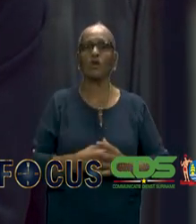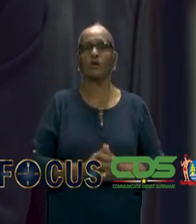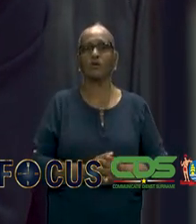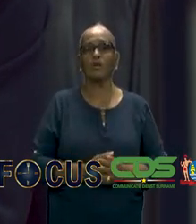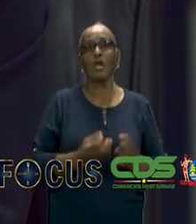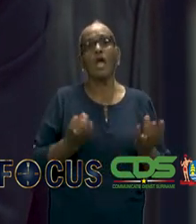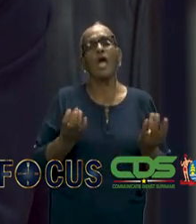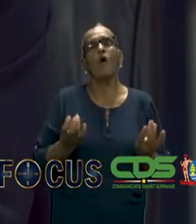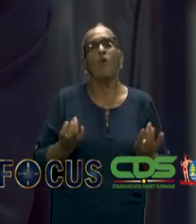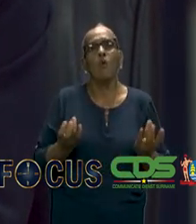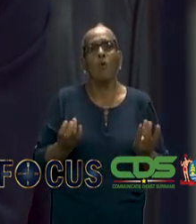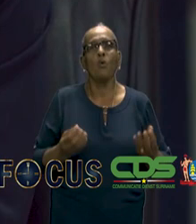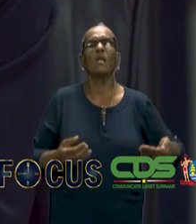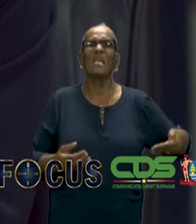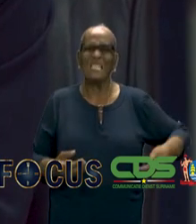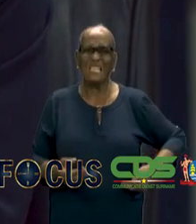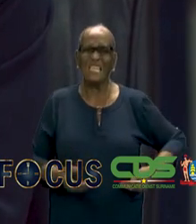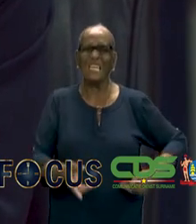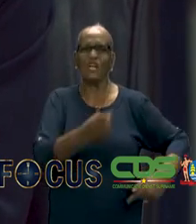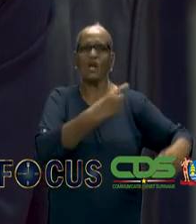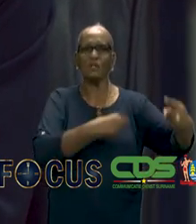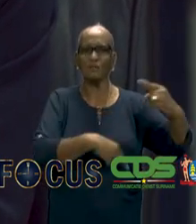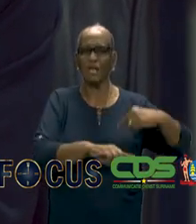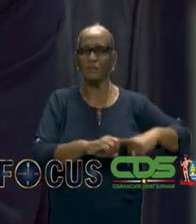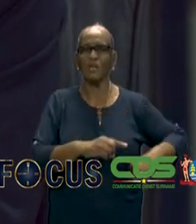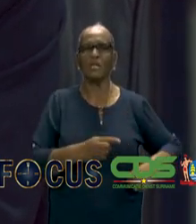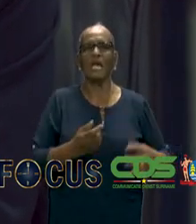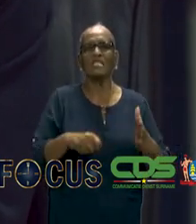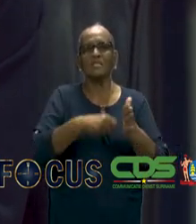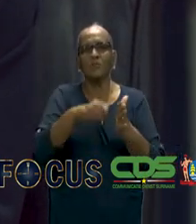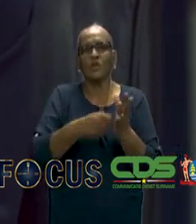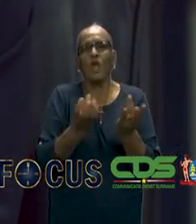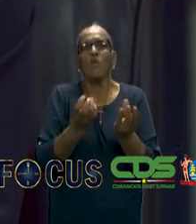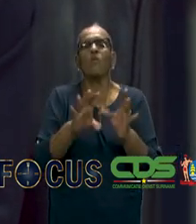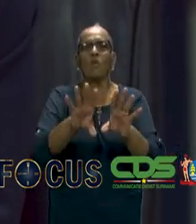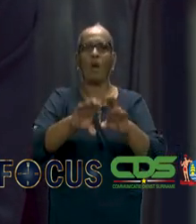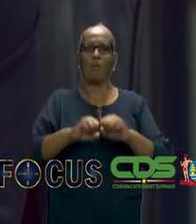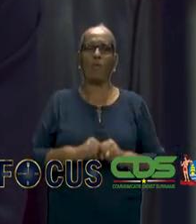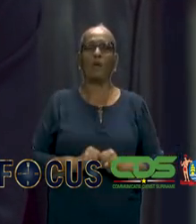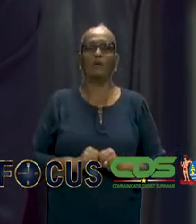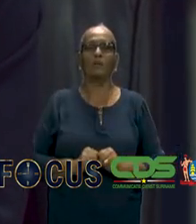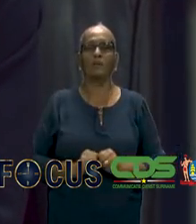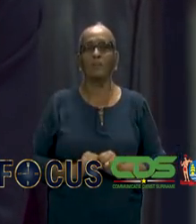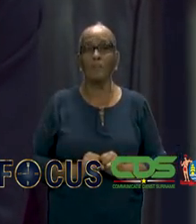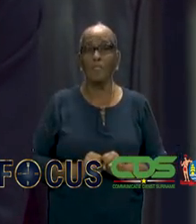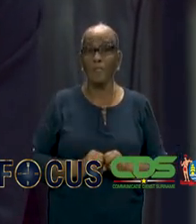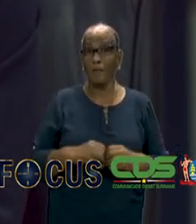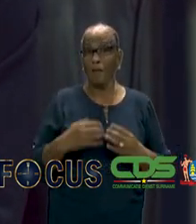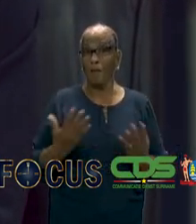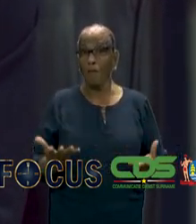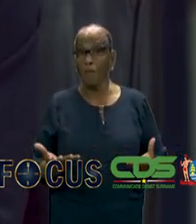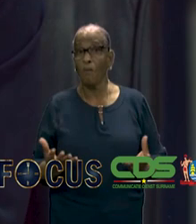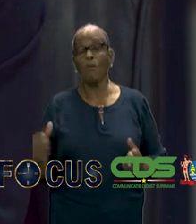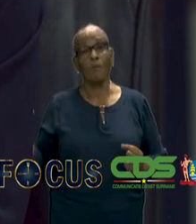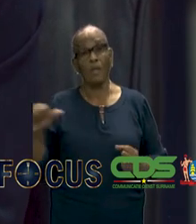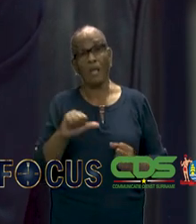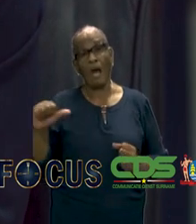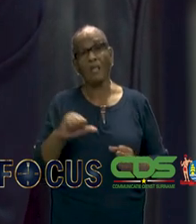en het voorgenomen niertransplantatieproject. Er is door mij overleg gevoerd met de Logistics Community